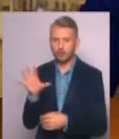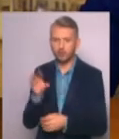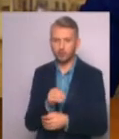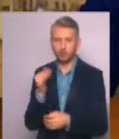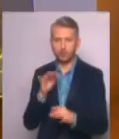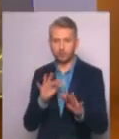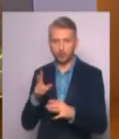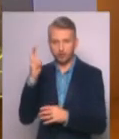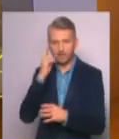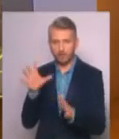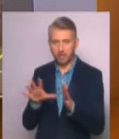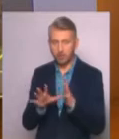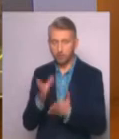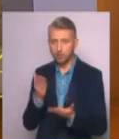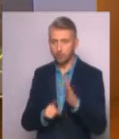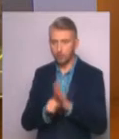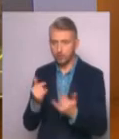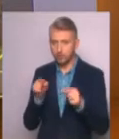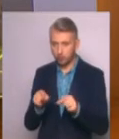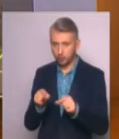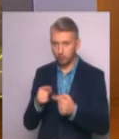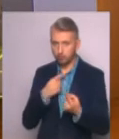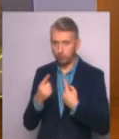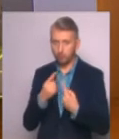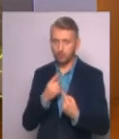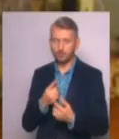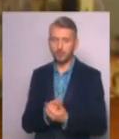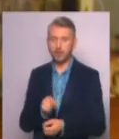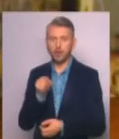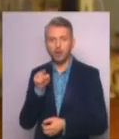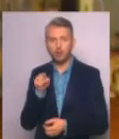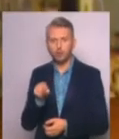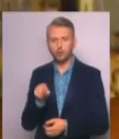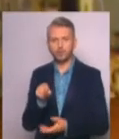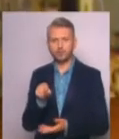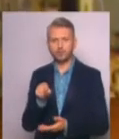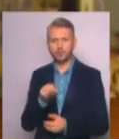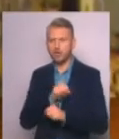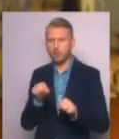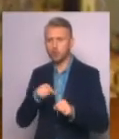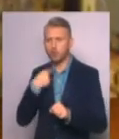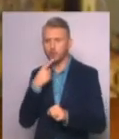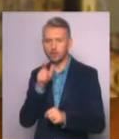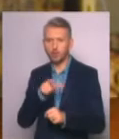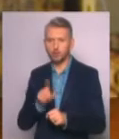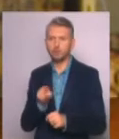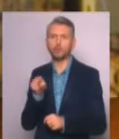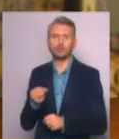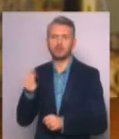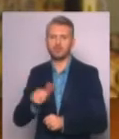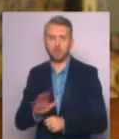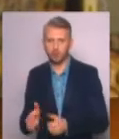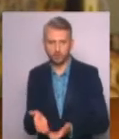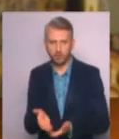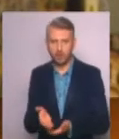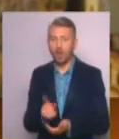з Київенерго, якщо ми вже почали зараз цю розмову, тут не можна говорити людям, щоб вони не сплачували, але